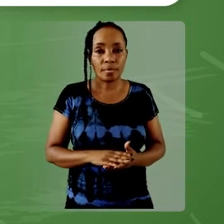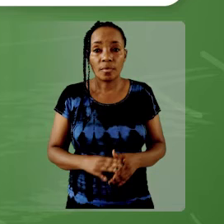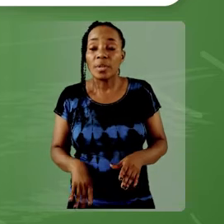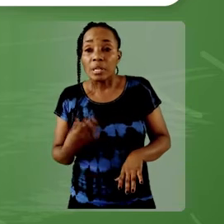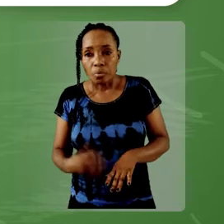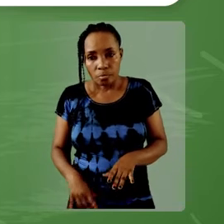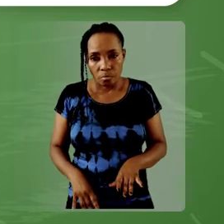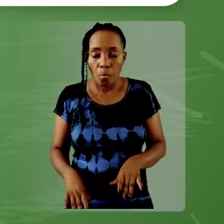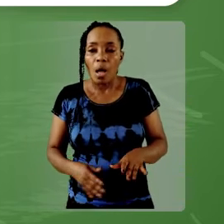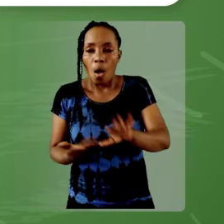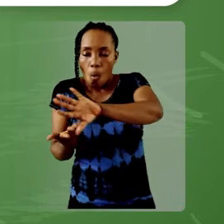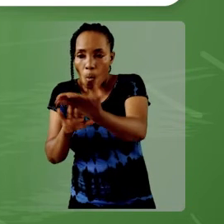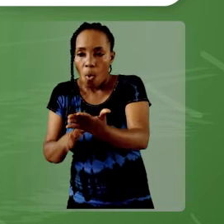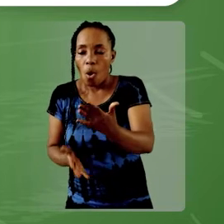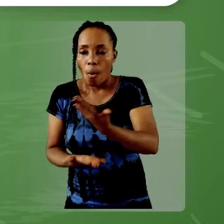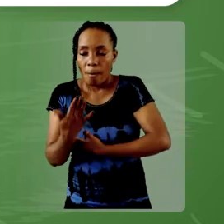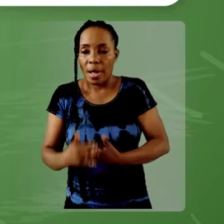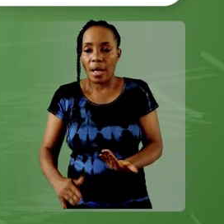entraînent la mort par asphyxie,